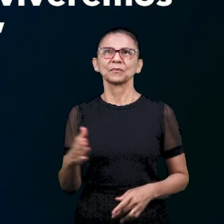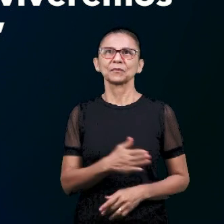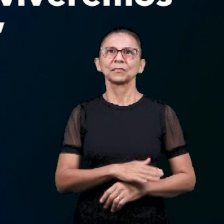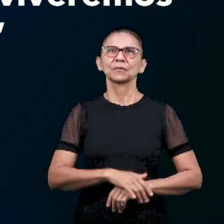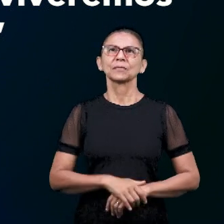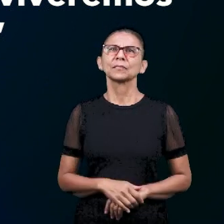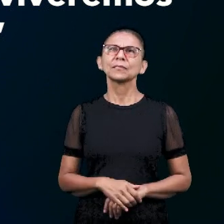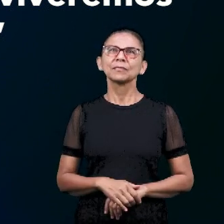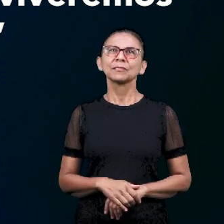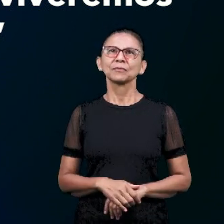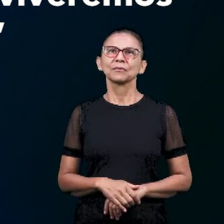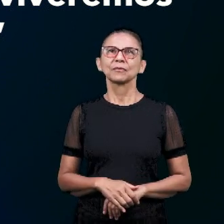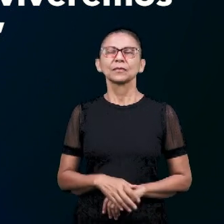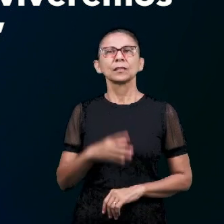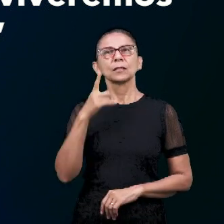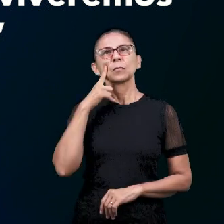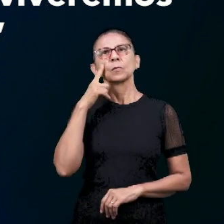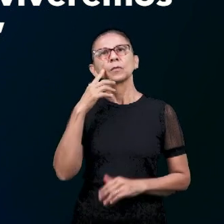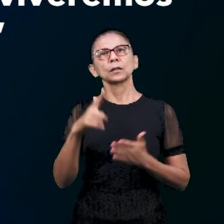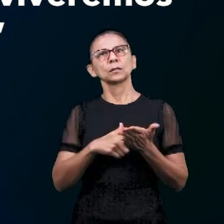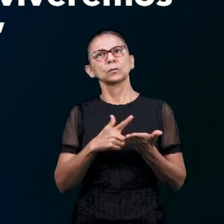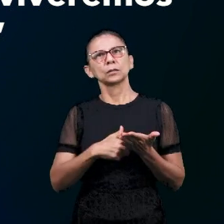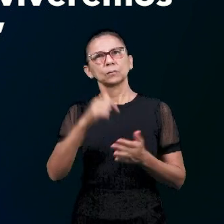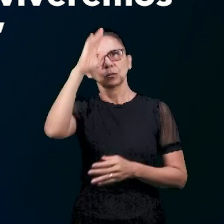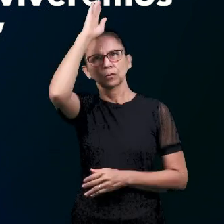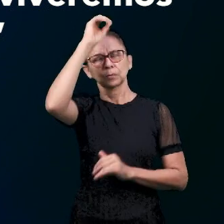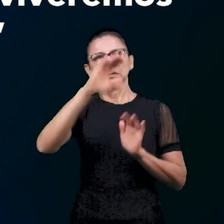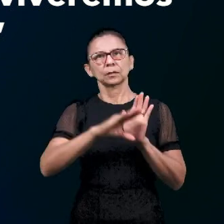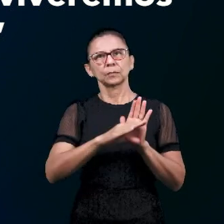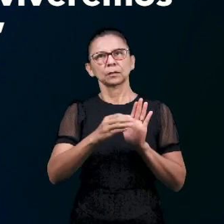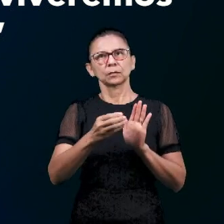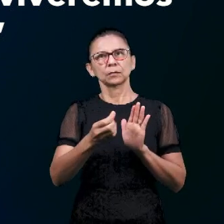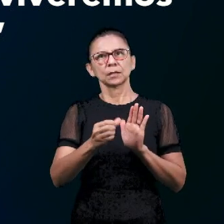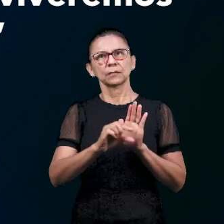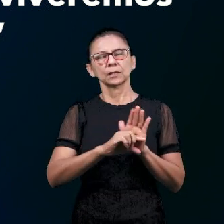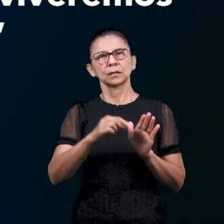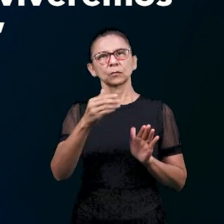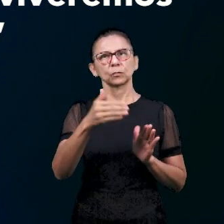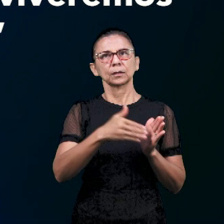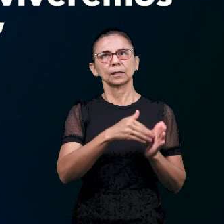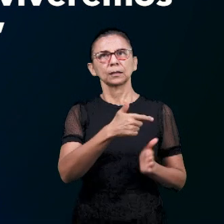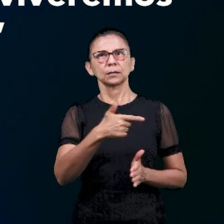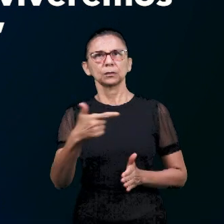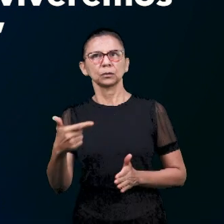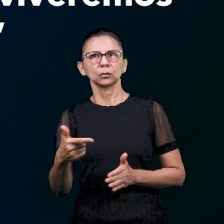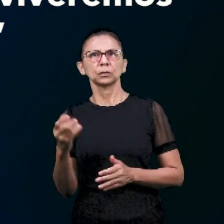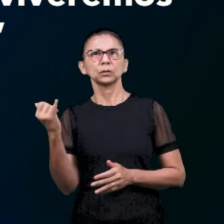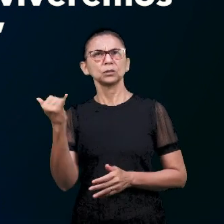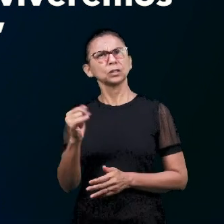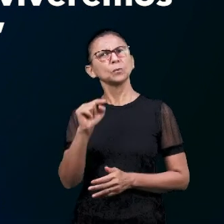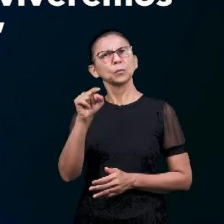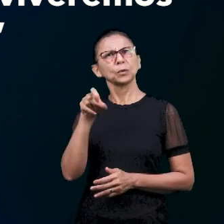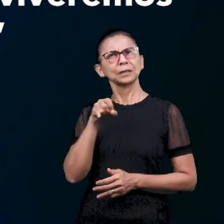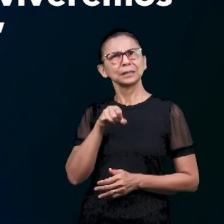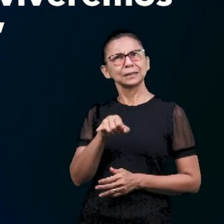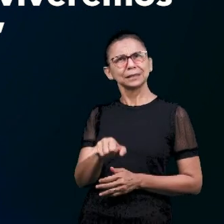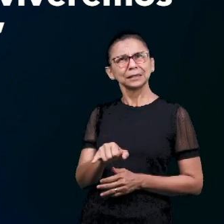6, versets 1 et 2. Que dirons-nous donc? Nous allons rester dans le péché afin que la grâce